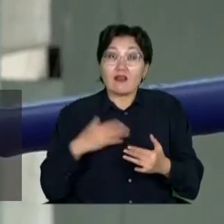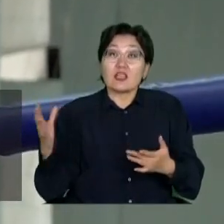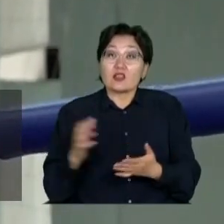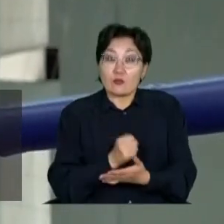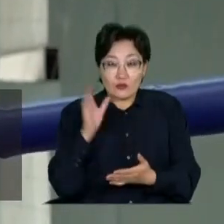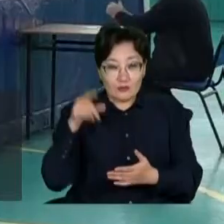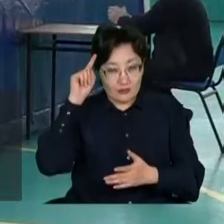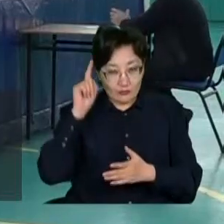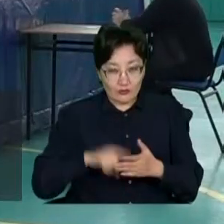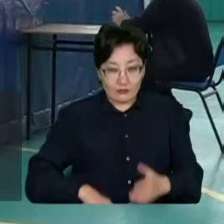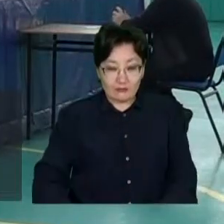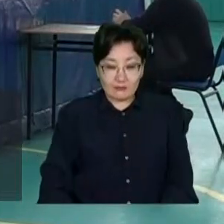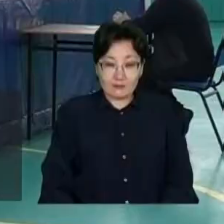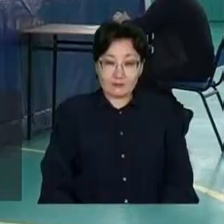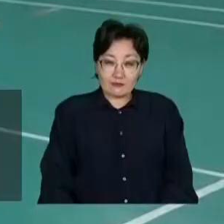үмітте.